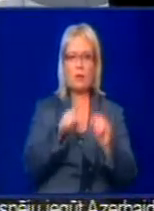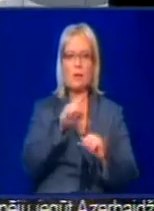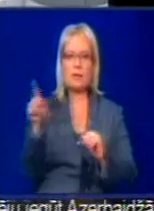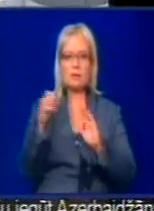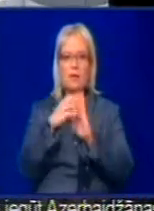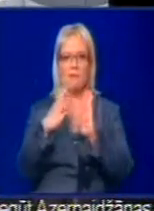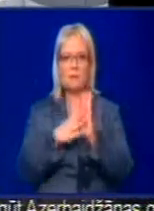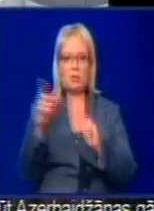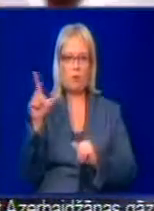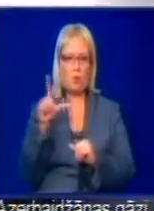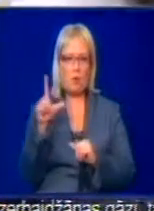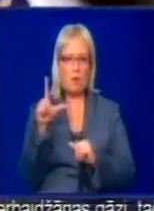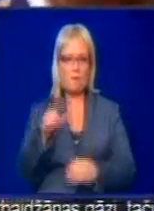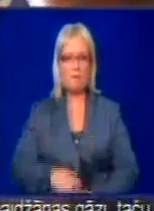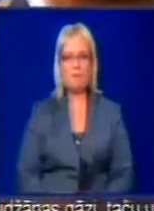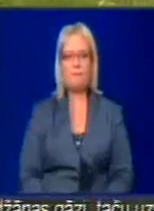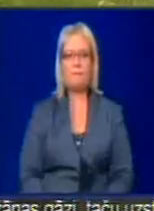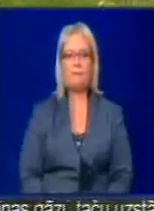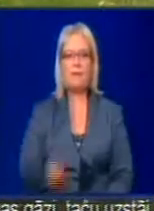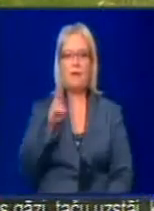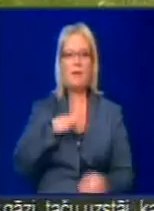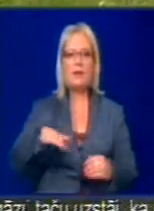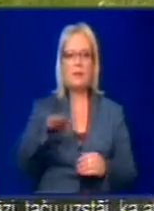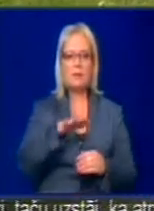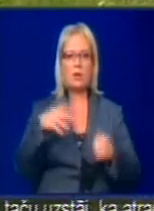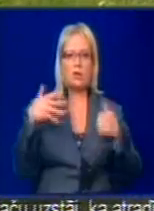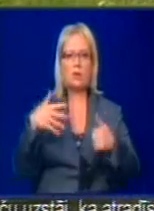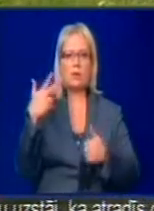līdz 19. jūlijam. Vidzemē kāds